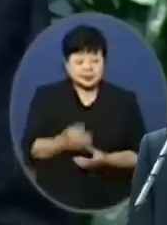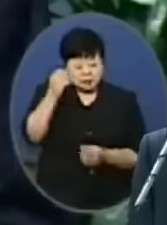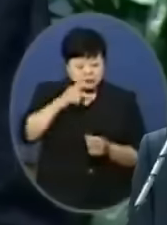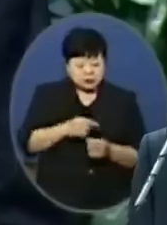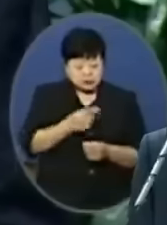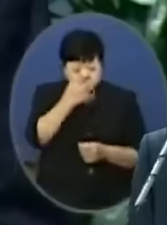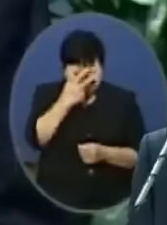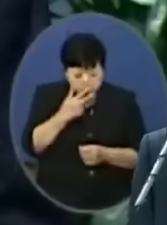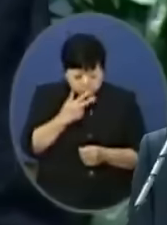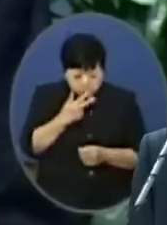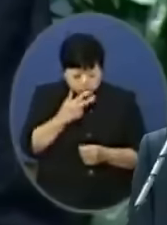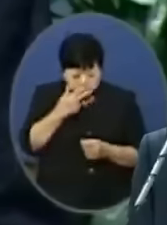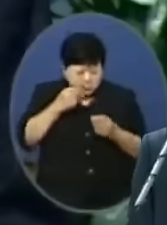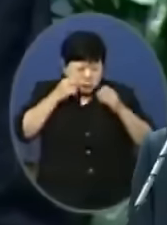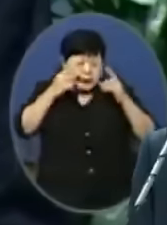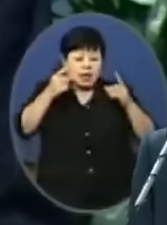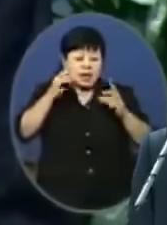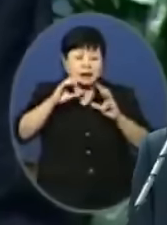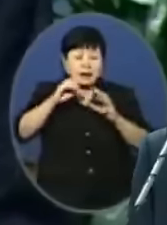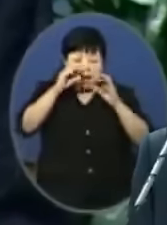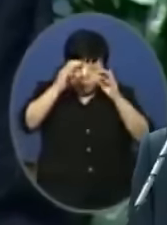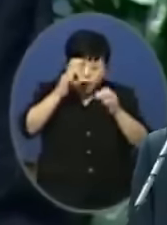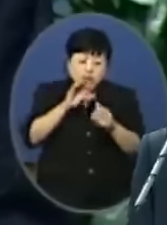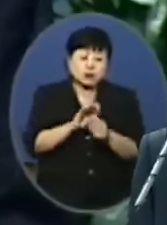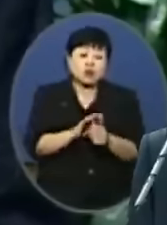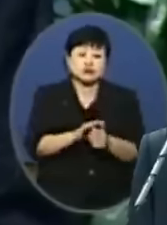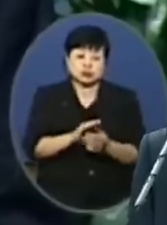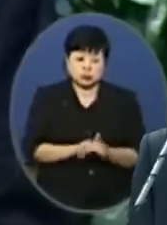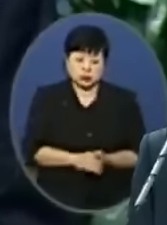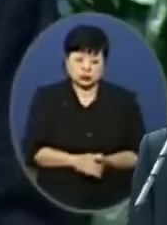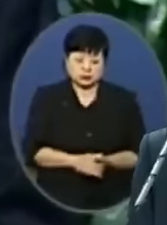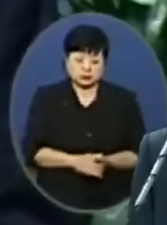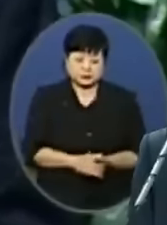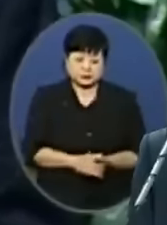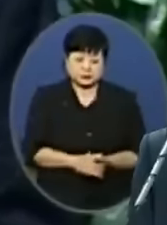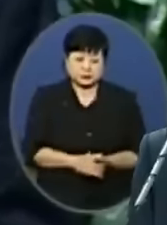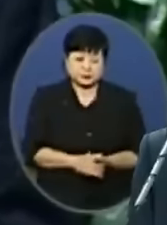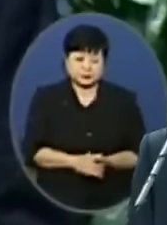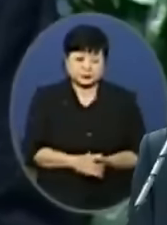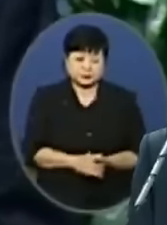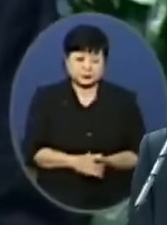영적인 눈이 어두운 사람을 눈띄워서 천국을 보게 해주시옵시고